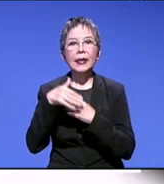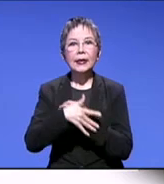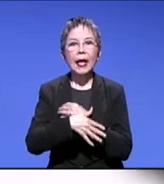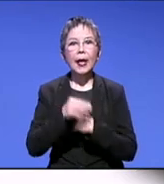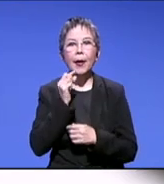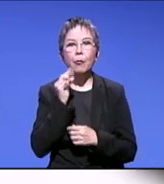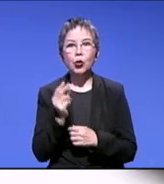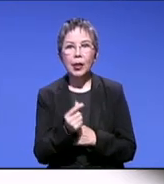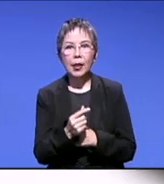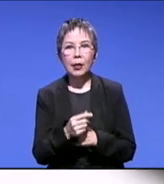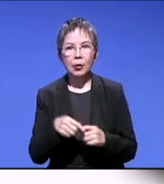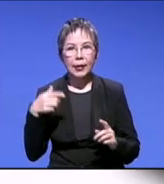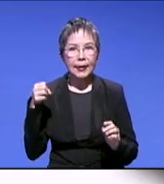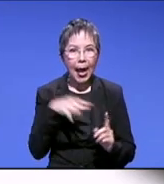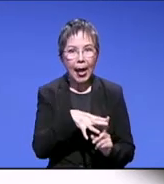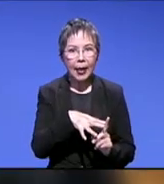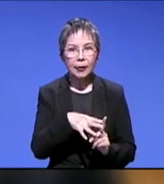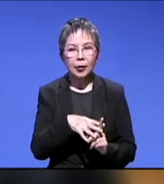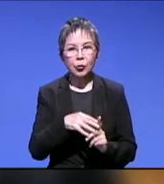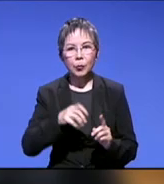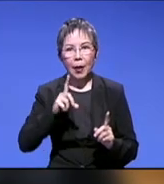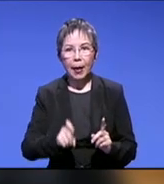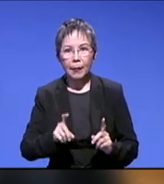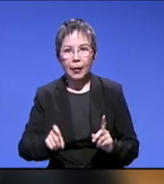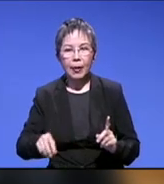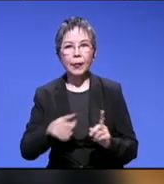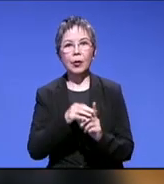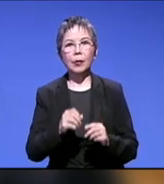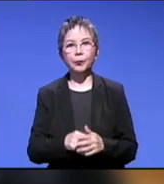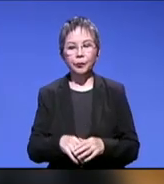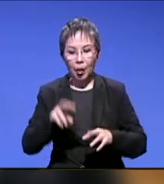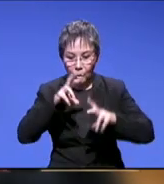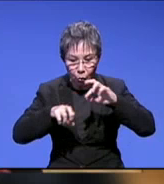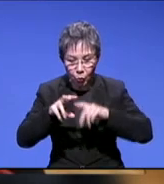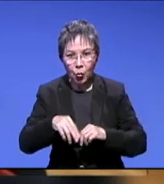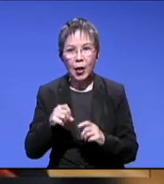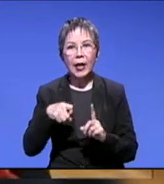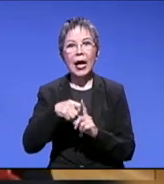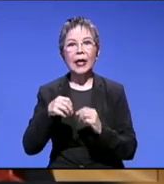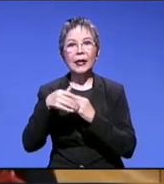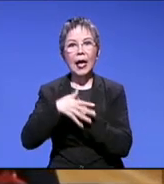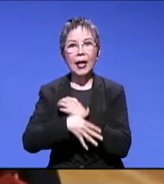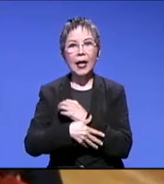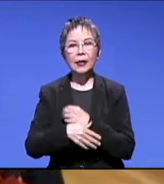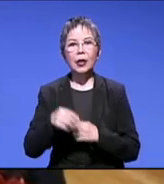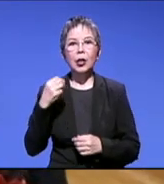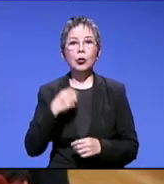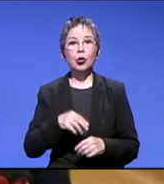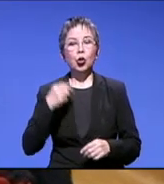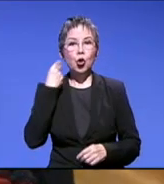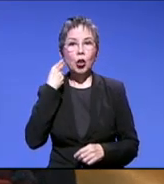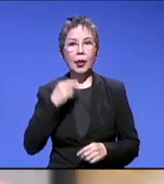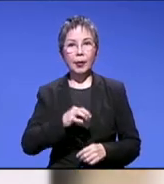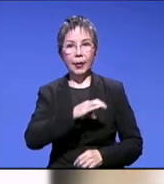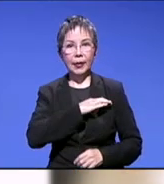memicu produksi sel darah putih yang tidak berkembang. Pasca didiagnosa menderita kanker darah, dokter kepresidenan diutus